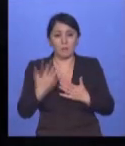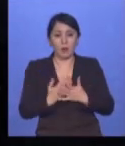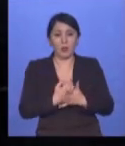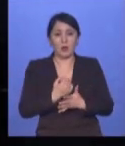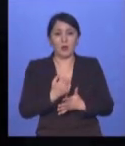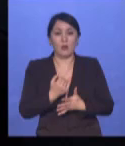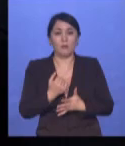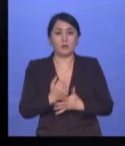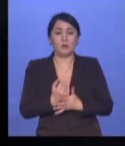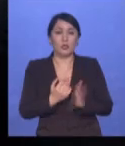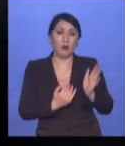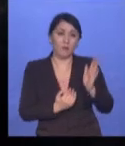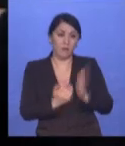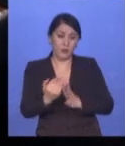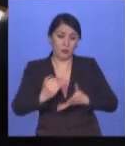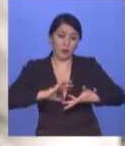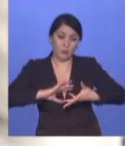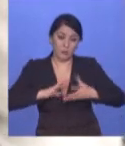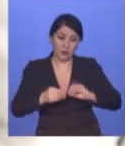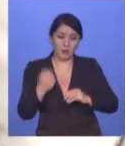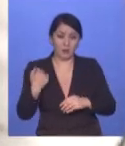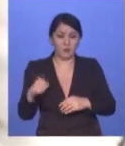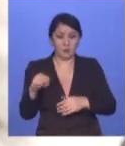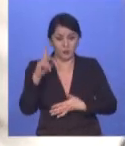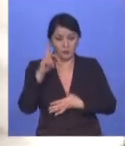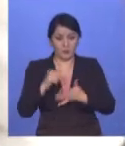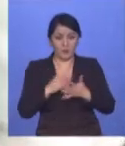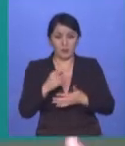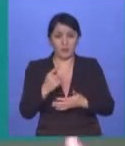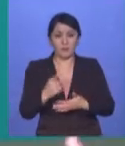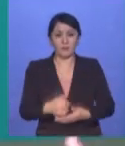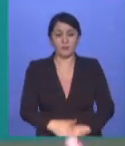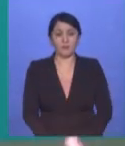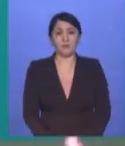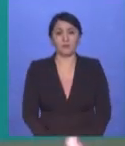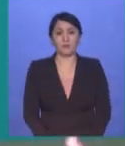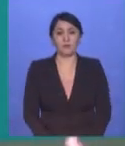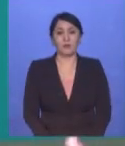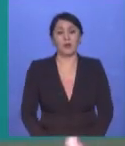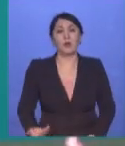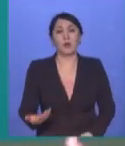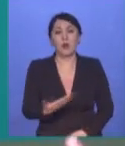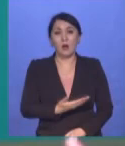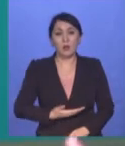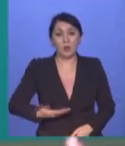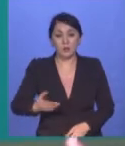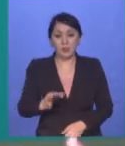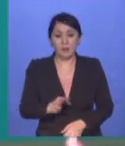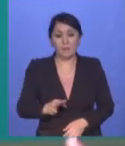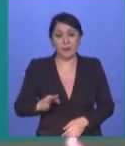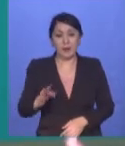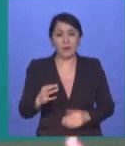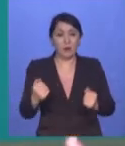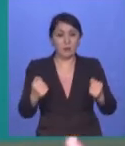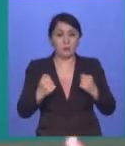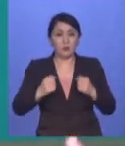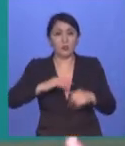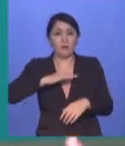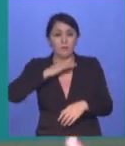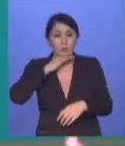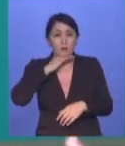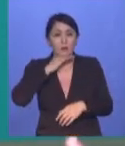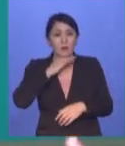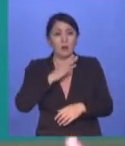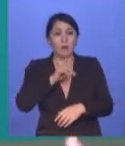тілеп, бұдан да биік белестерге жететініне сенімді екенін айтты. Қазіргі таңда облысымызда спортқа көп көңіл бөліп